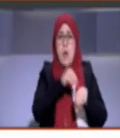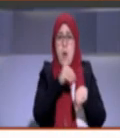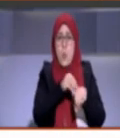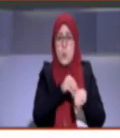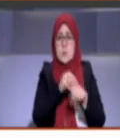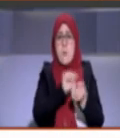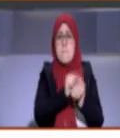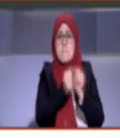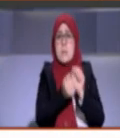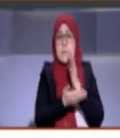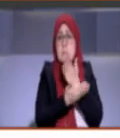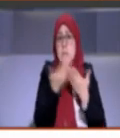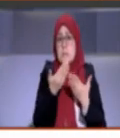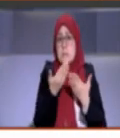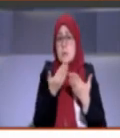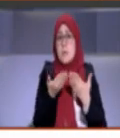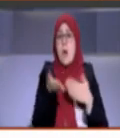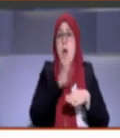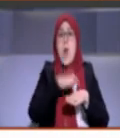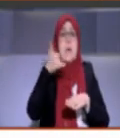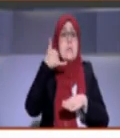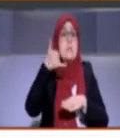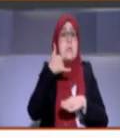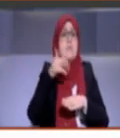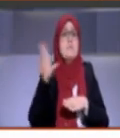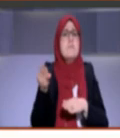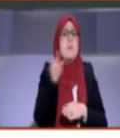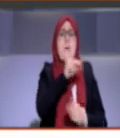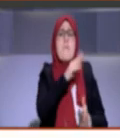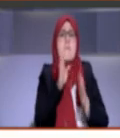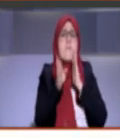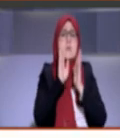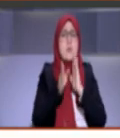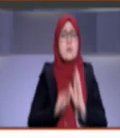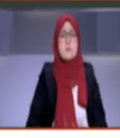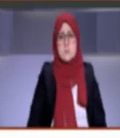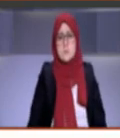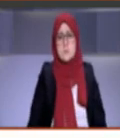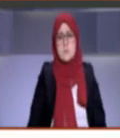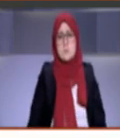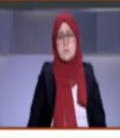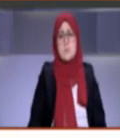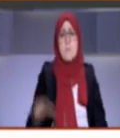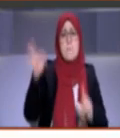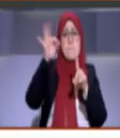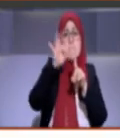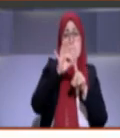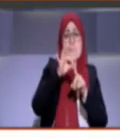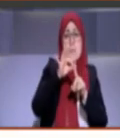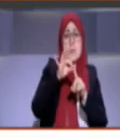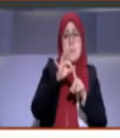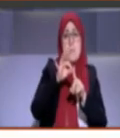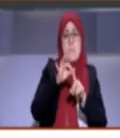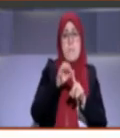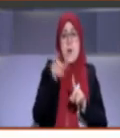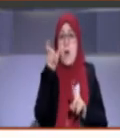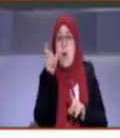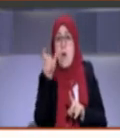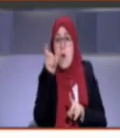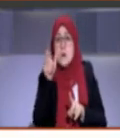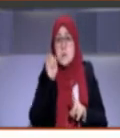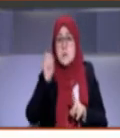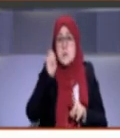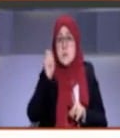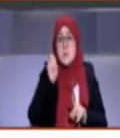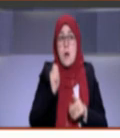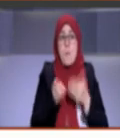جديد، ابلكيشن تطبيق جديد، تطبيق الكتروني ينزل على الموبايل بهدف كانذار مبكر للتنبؤ باي حالات جديده